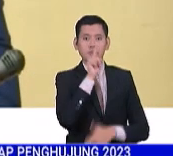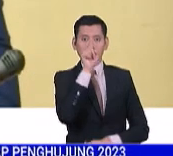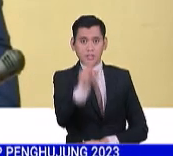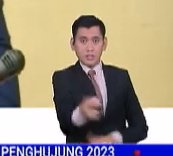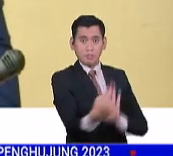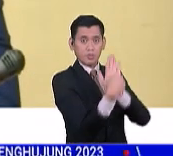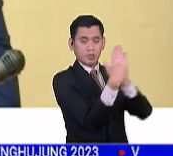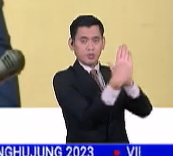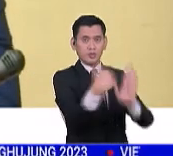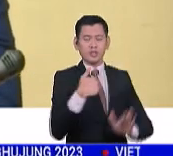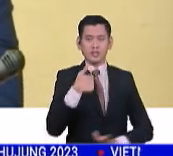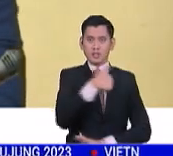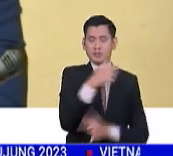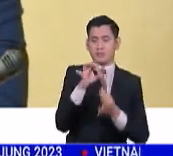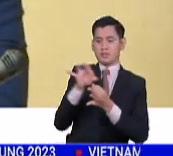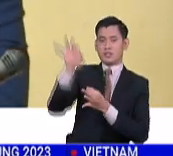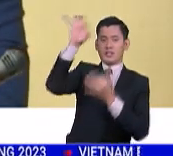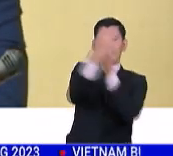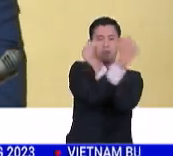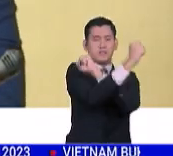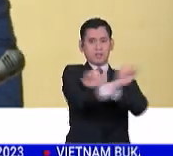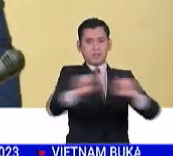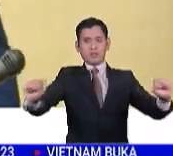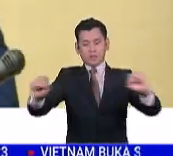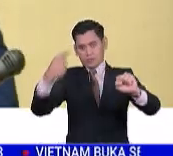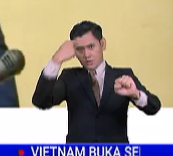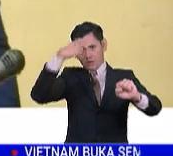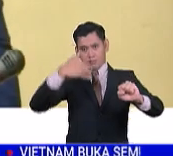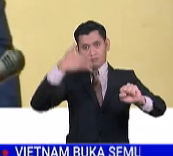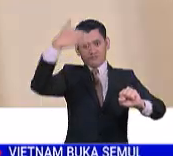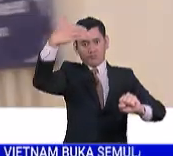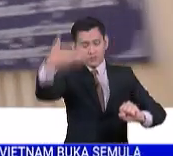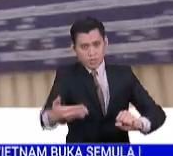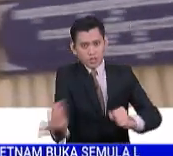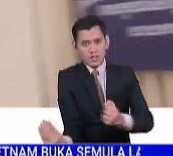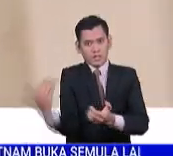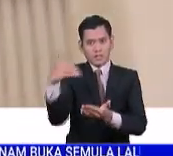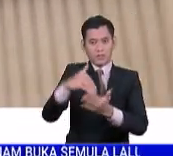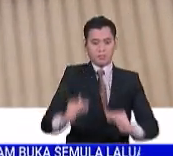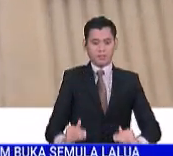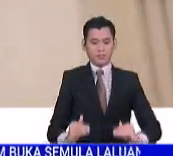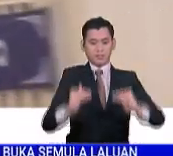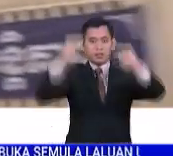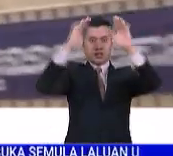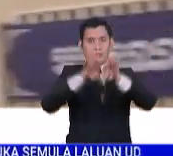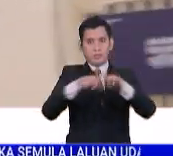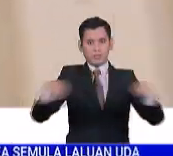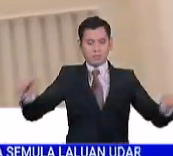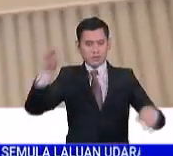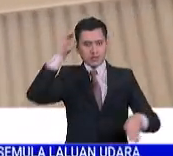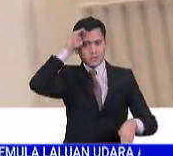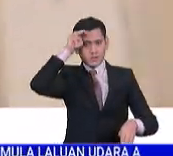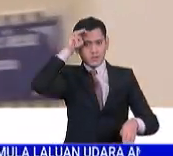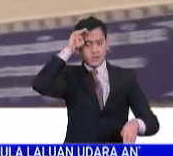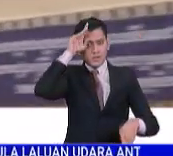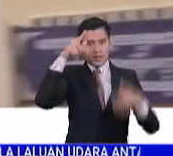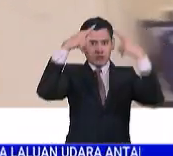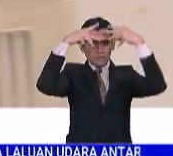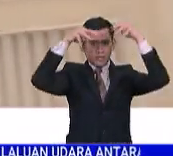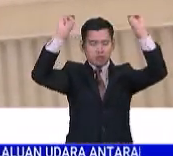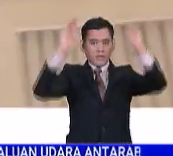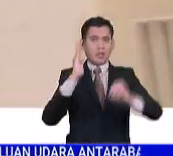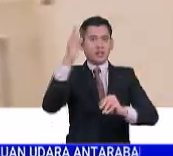Menunjukkan kita kita sudah bersedia untuk melangkah lebih hadapan di lokasi penginapan Perdana Menteri akan